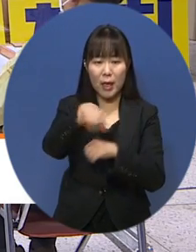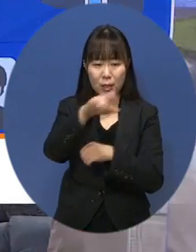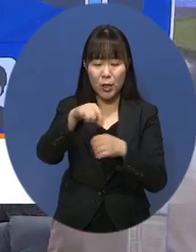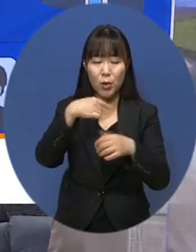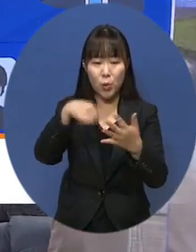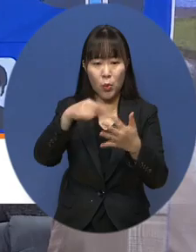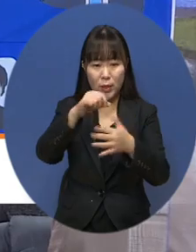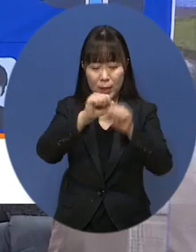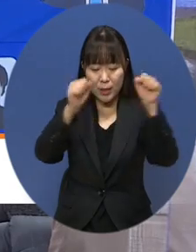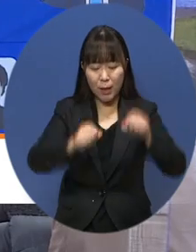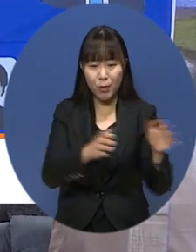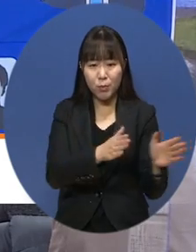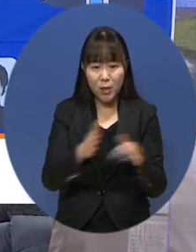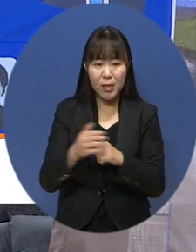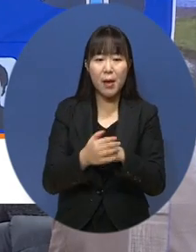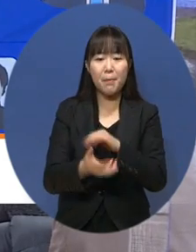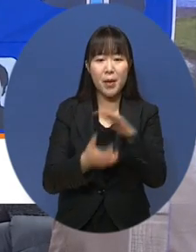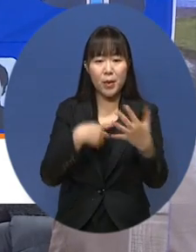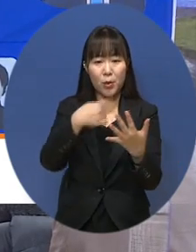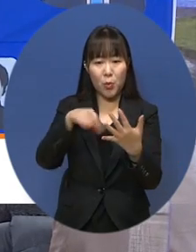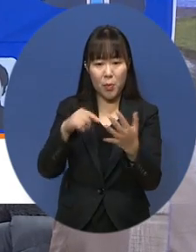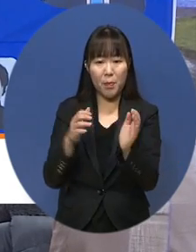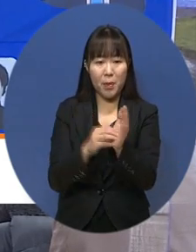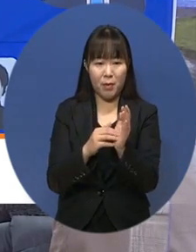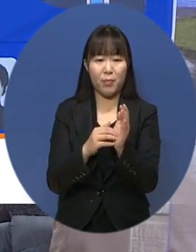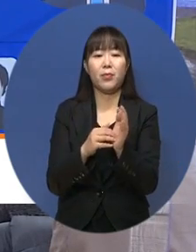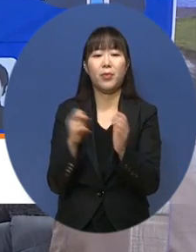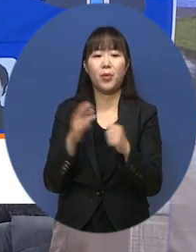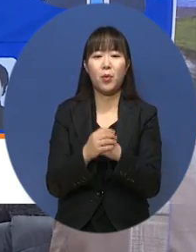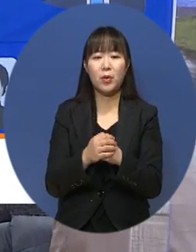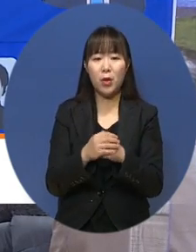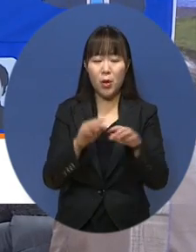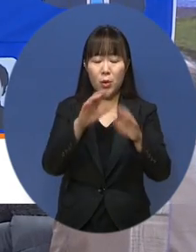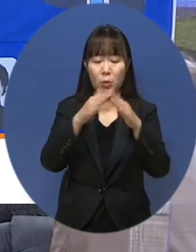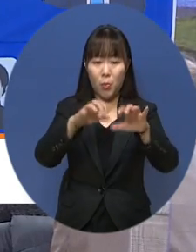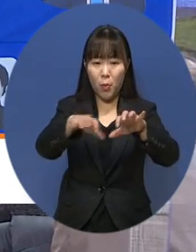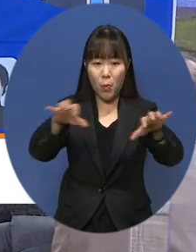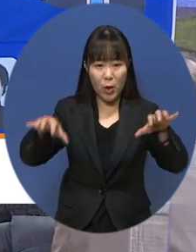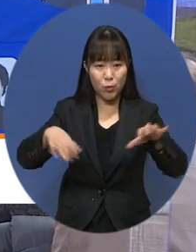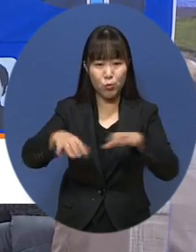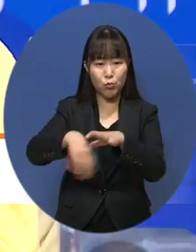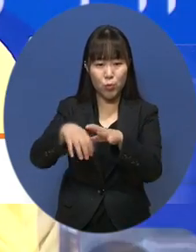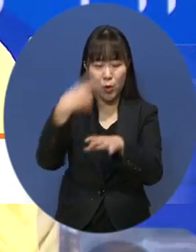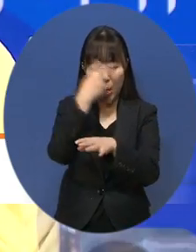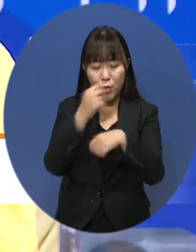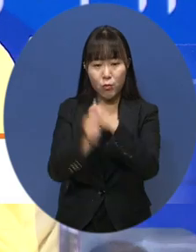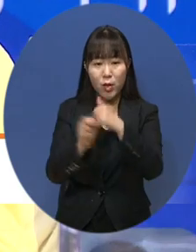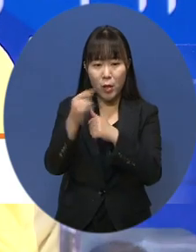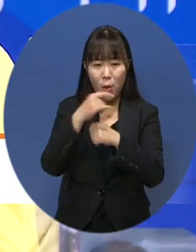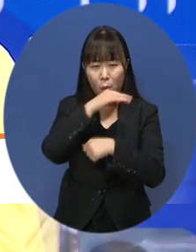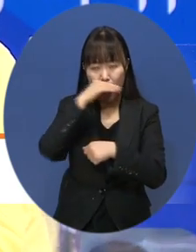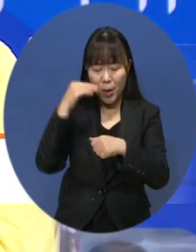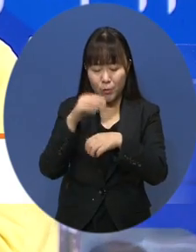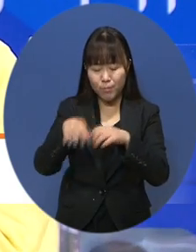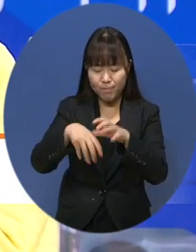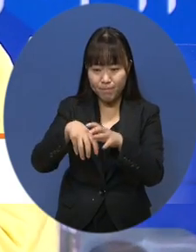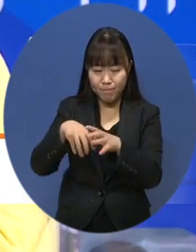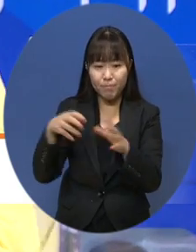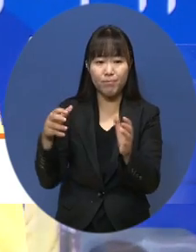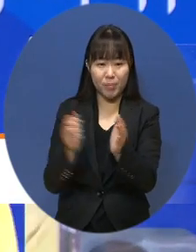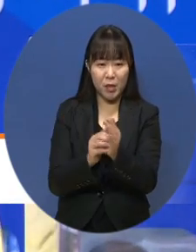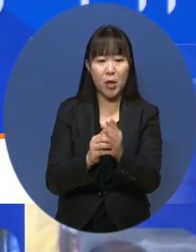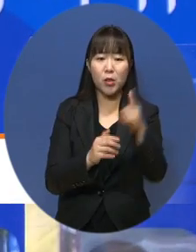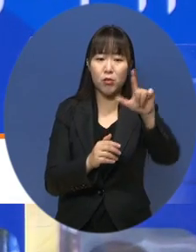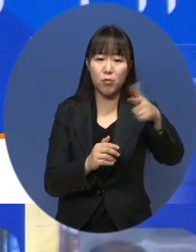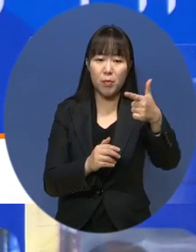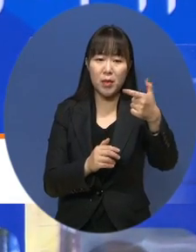시스템을 구축해 사전 기본 교육을 실시했고, 읍면동별 추첨관리위원회의 공정한 추첨을 거쳐